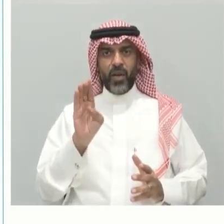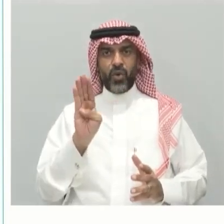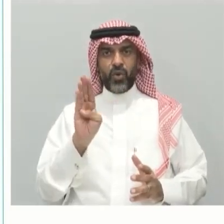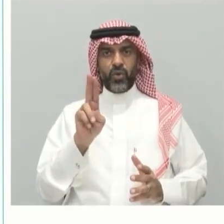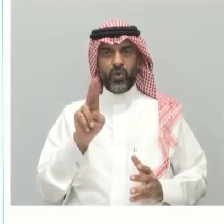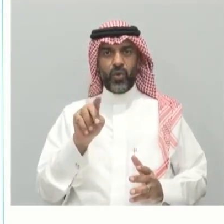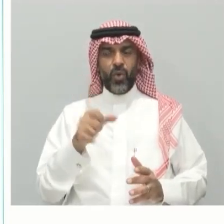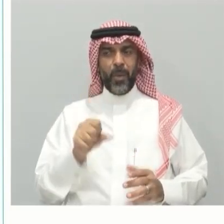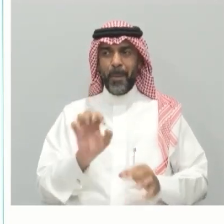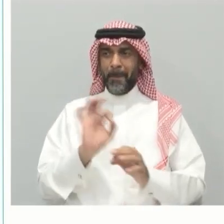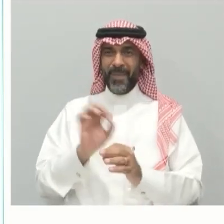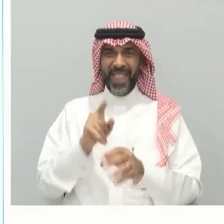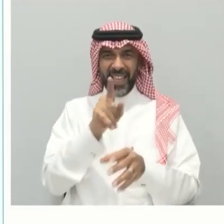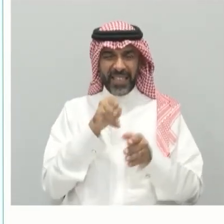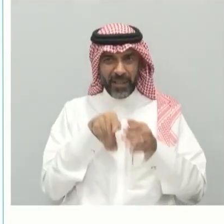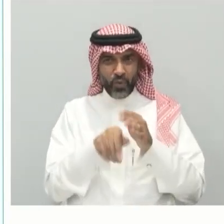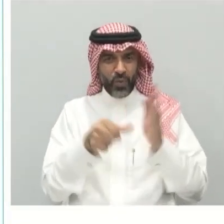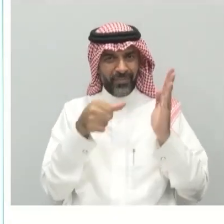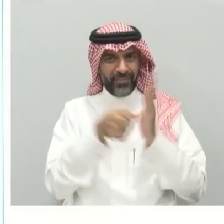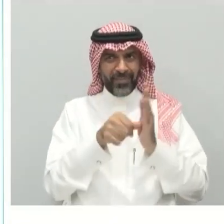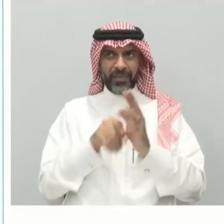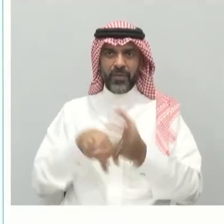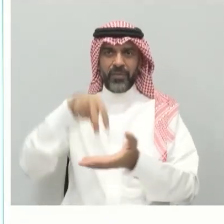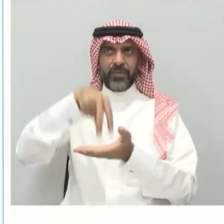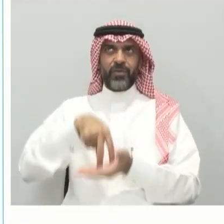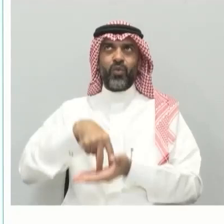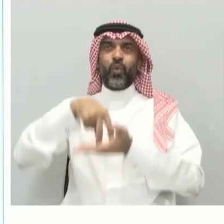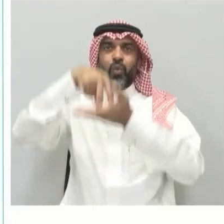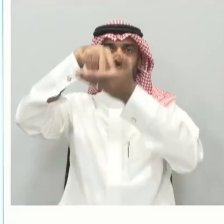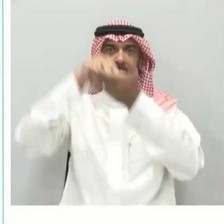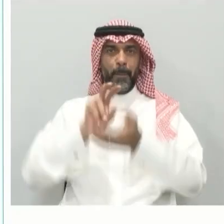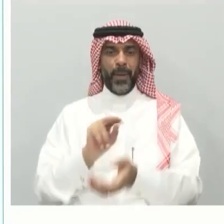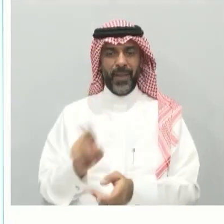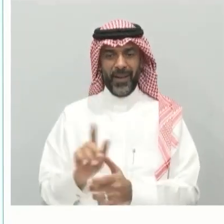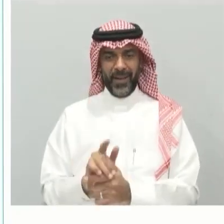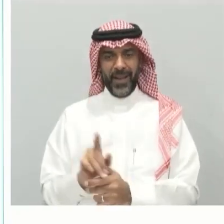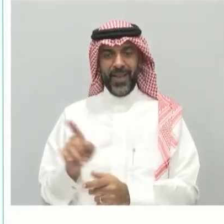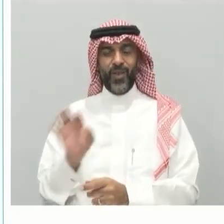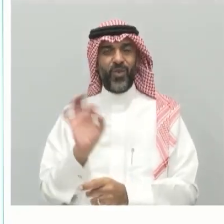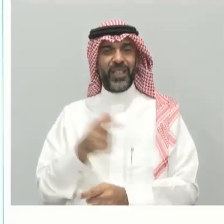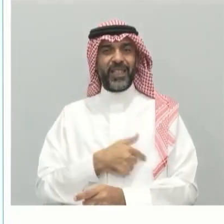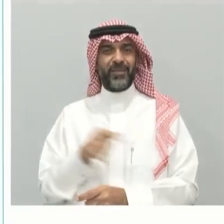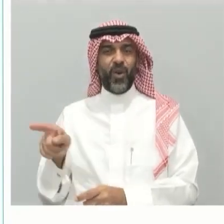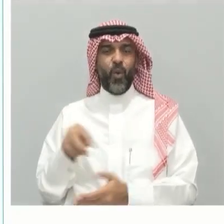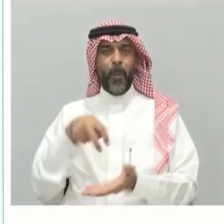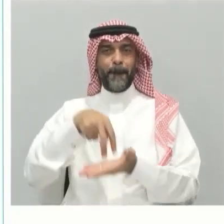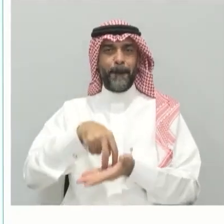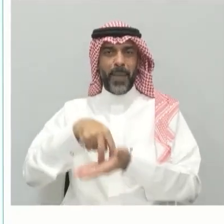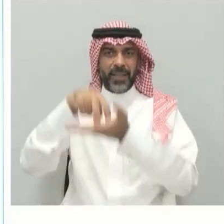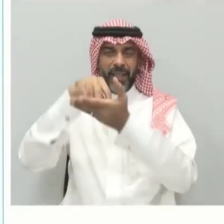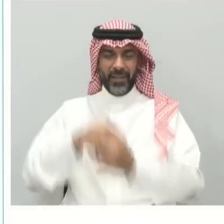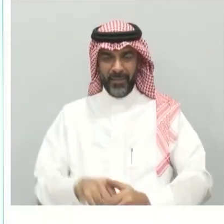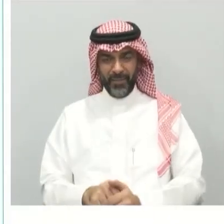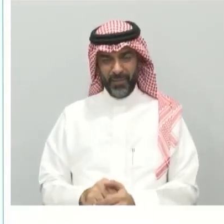تصعد منه اللي تصعد منه مين الكترونات الليي كذا انه الانود اسمه مصعد اسمه بالانجليزي الانود لكن